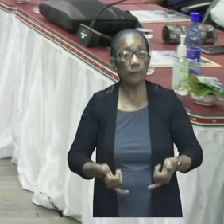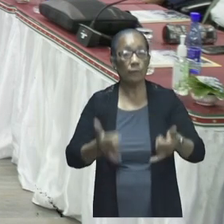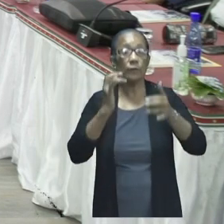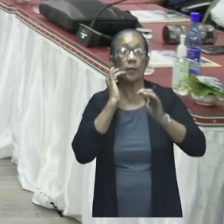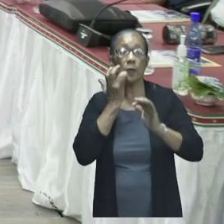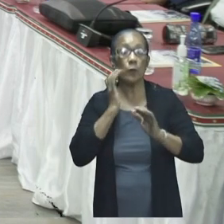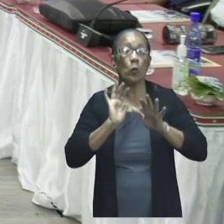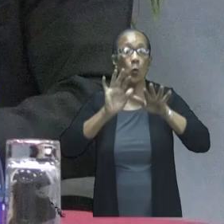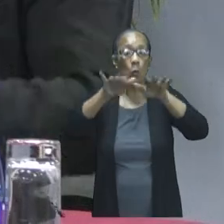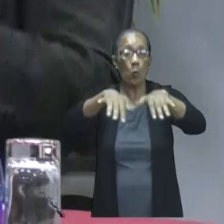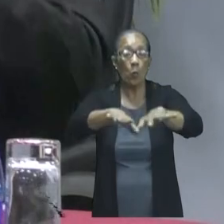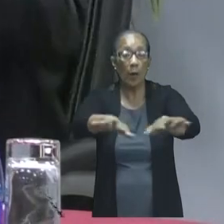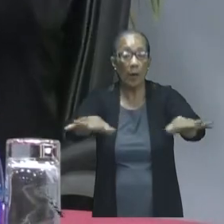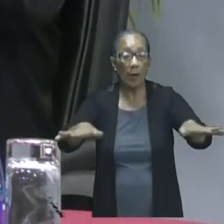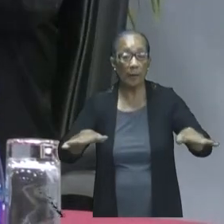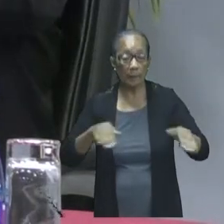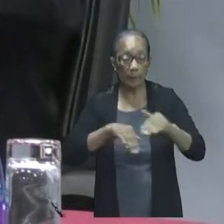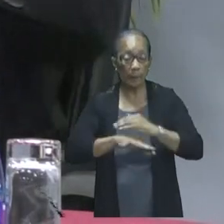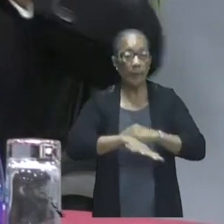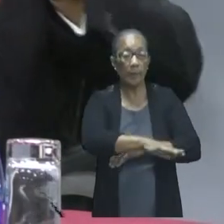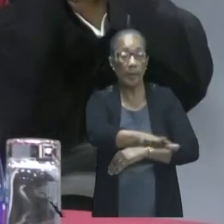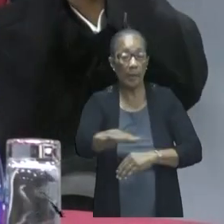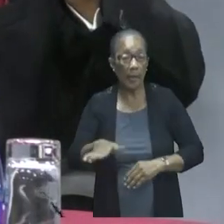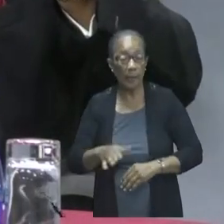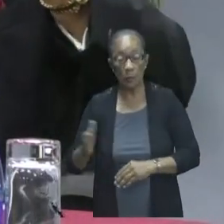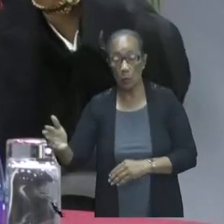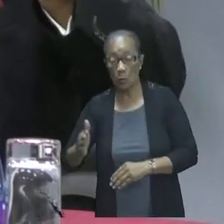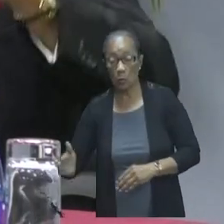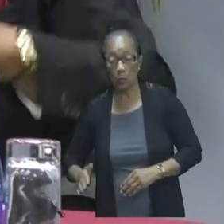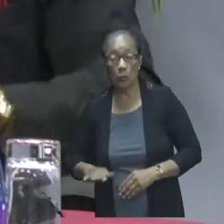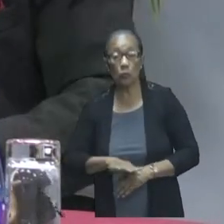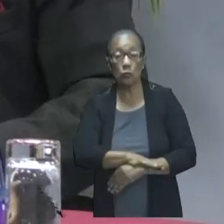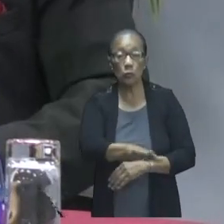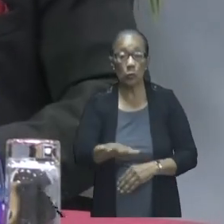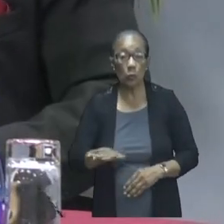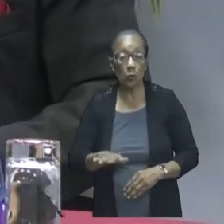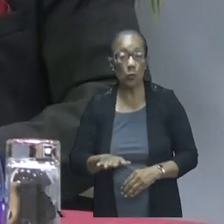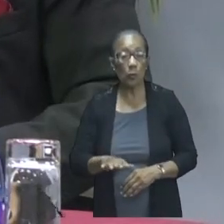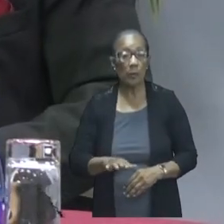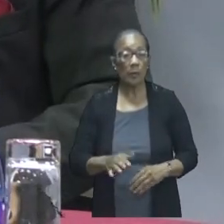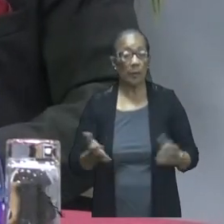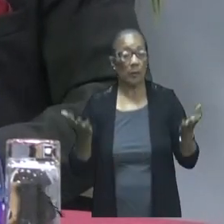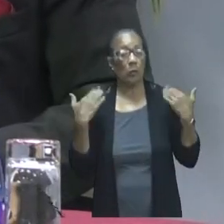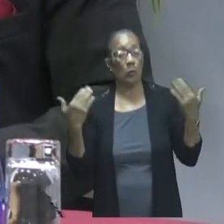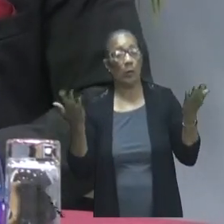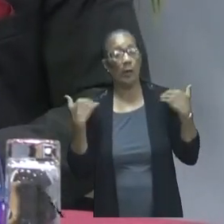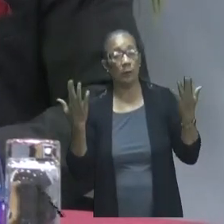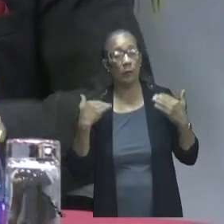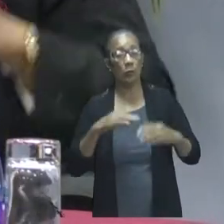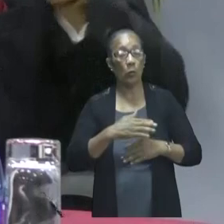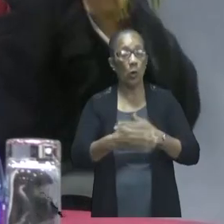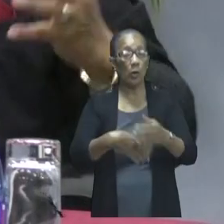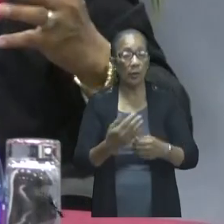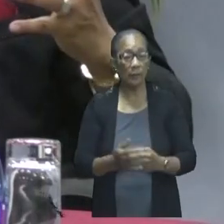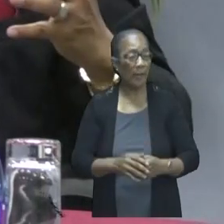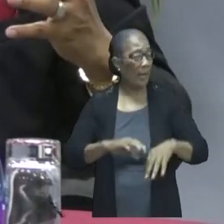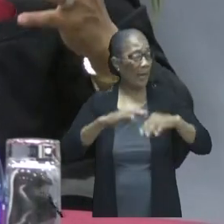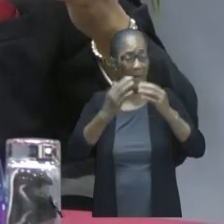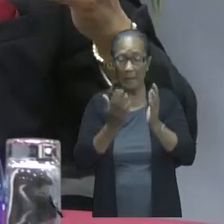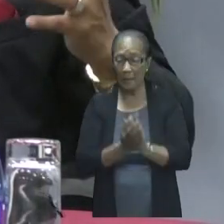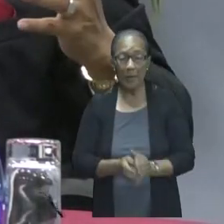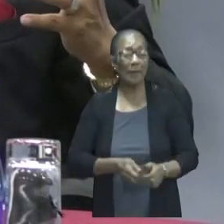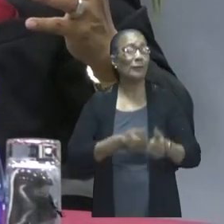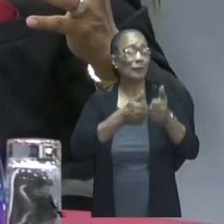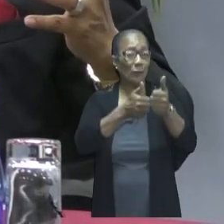daarin achterland mogen we onze kusten rook kwam de oceaan die warmer wordt het is allemaal gevolgen